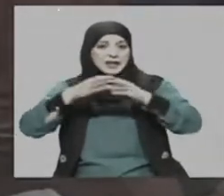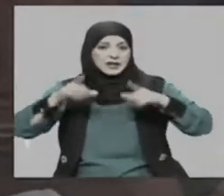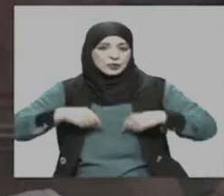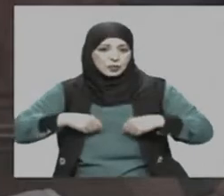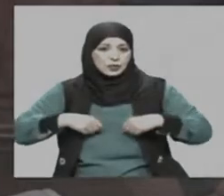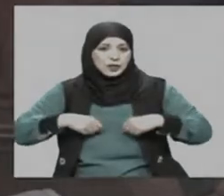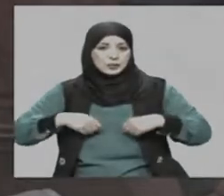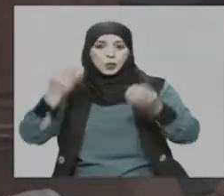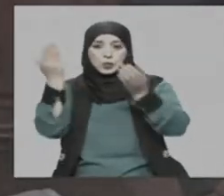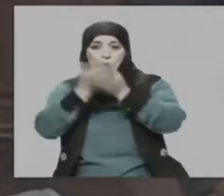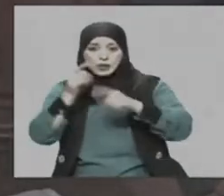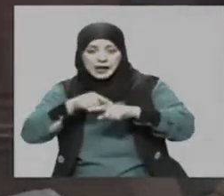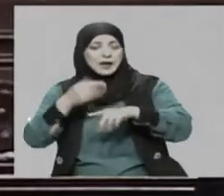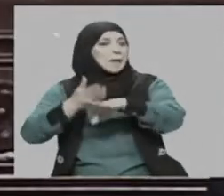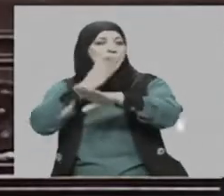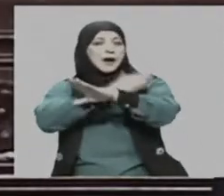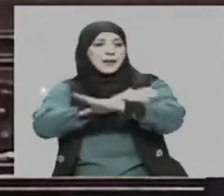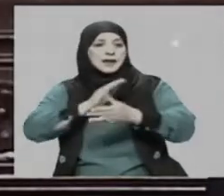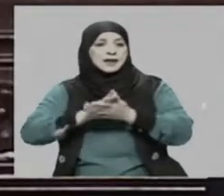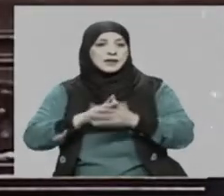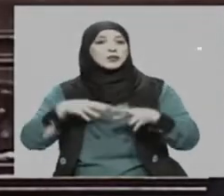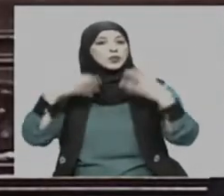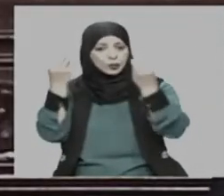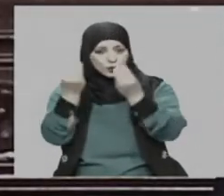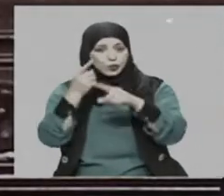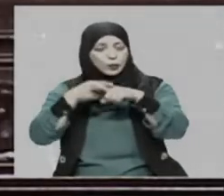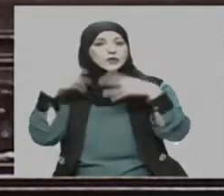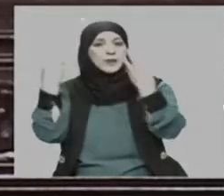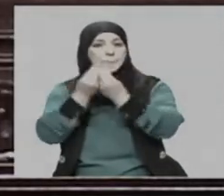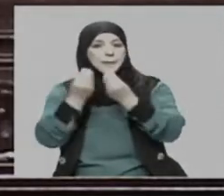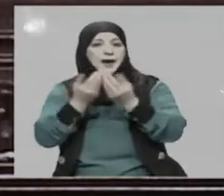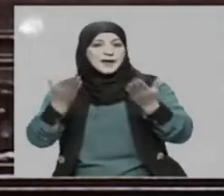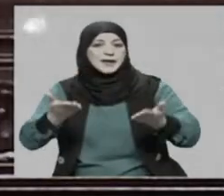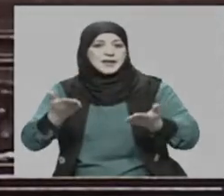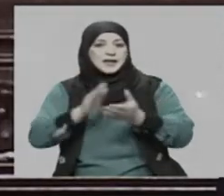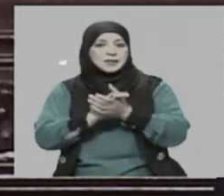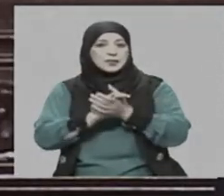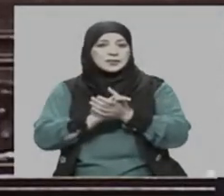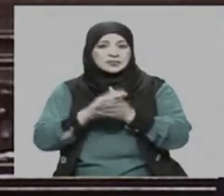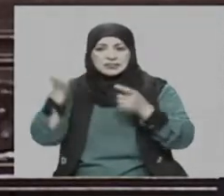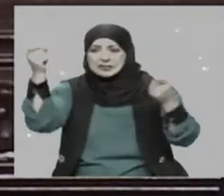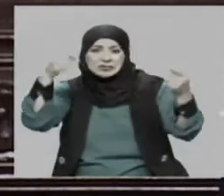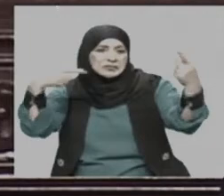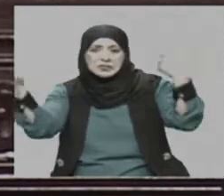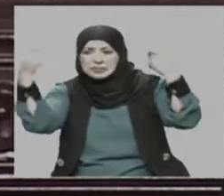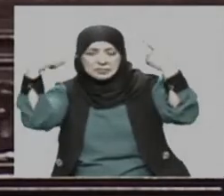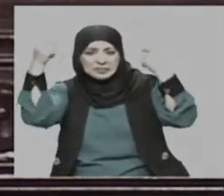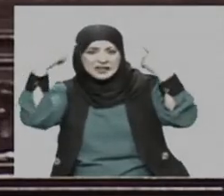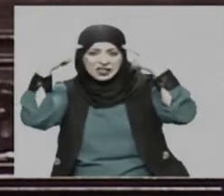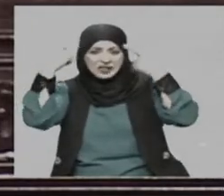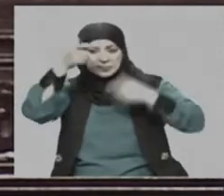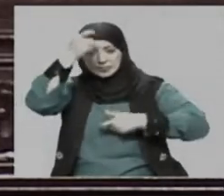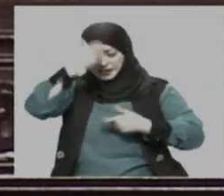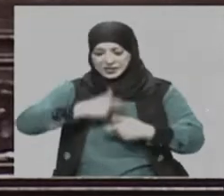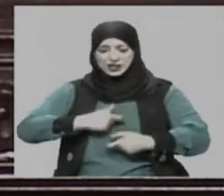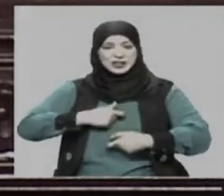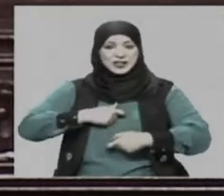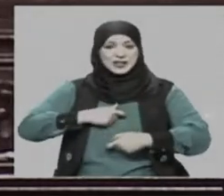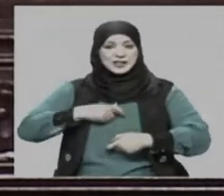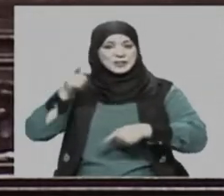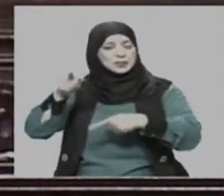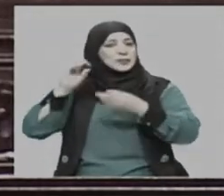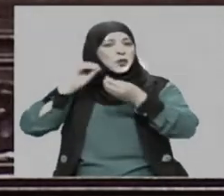قبل ومعها دايما لانه التشكيك مش في شخص لانه التشكيك في